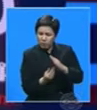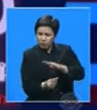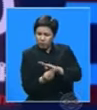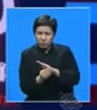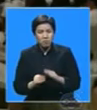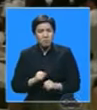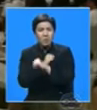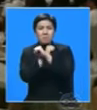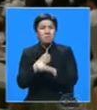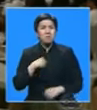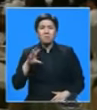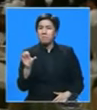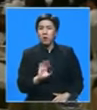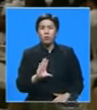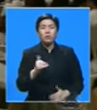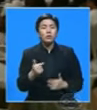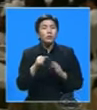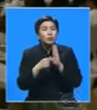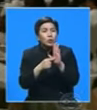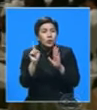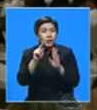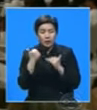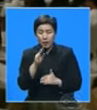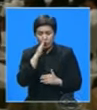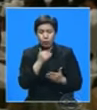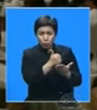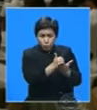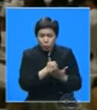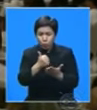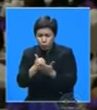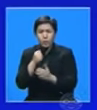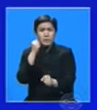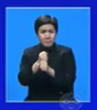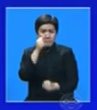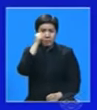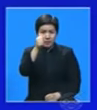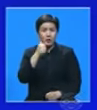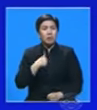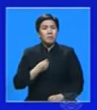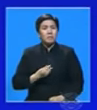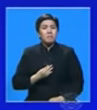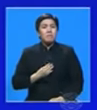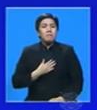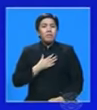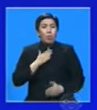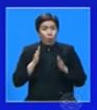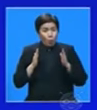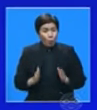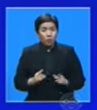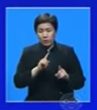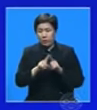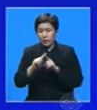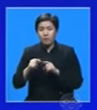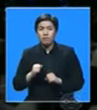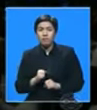ผ่านมาก็ทุกรัฐบาลก็เป็นอย่างนี้อย่างนั้นผมว่าถ้าเราช่วยกันมันได้หรอกครับนะน่าชื่นใจนะครับในการตื่นตัวของประชาชนที่ผ่านมาในการ